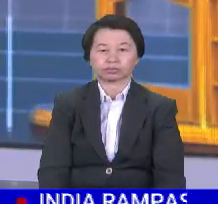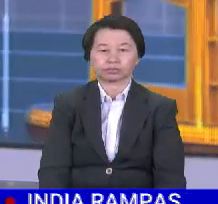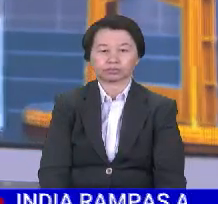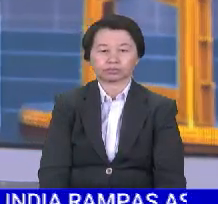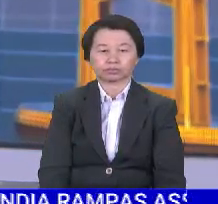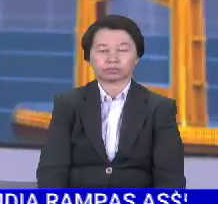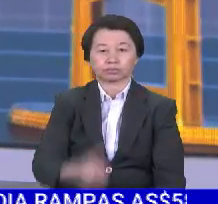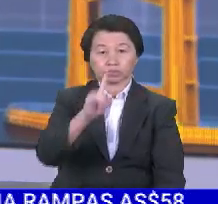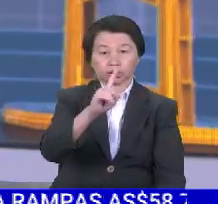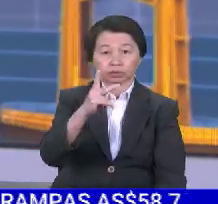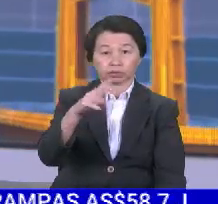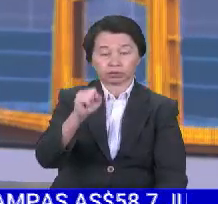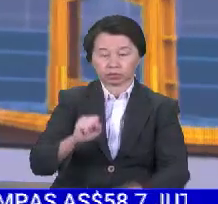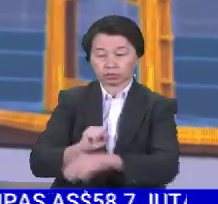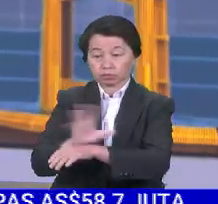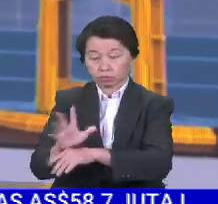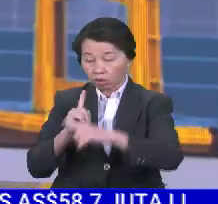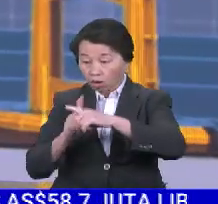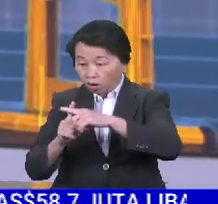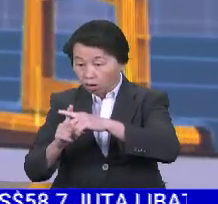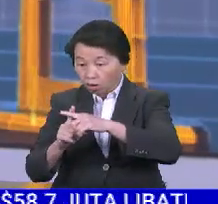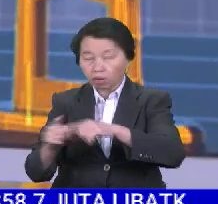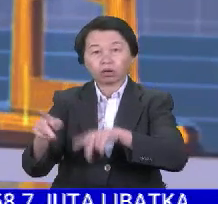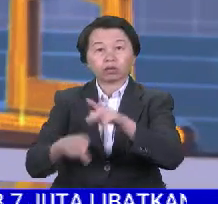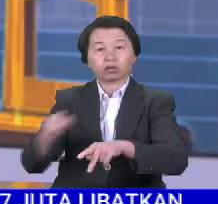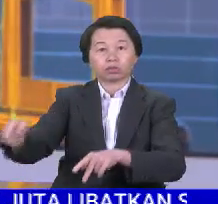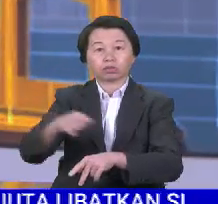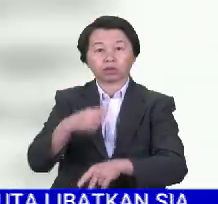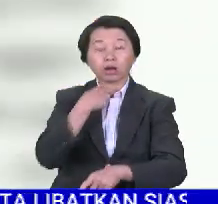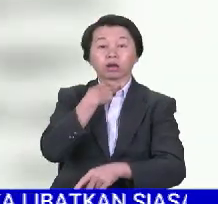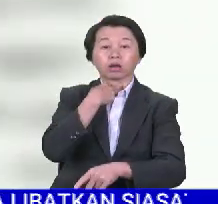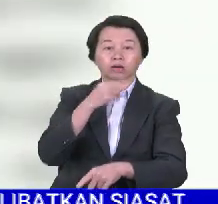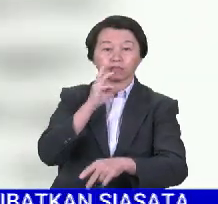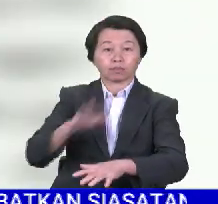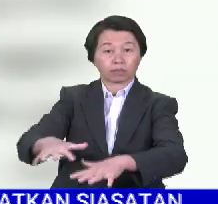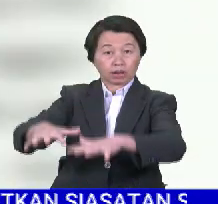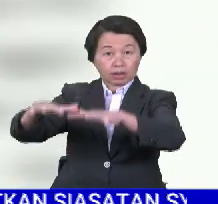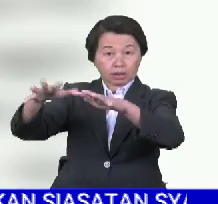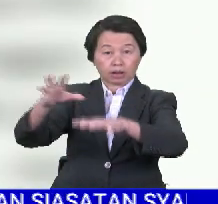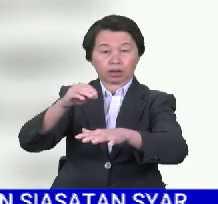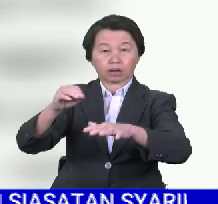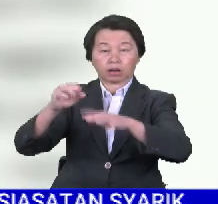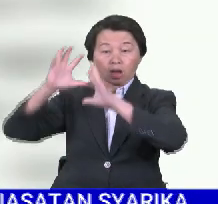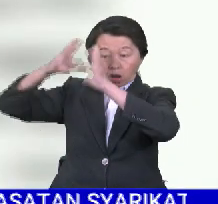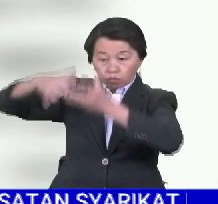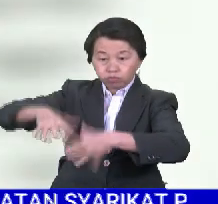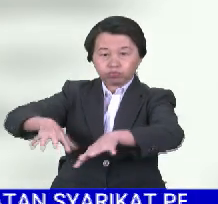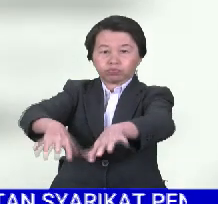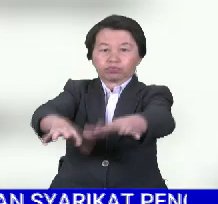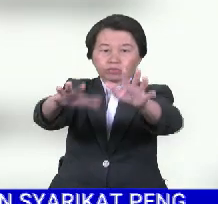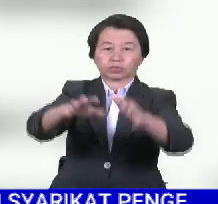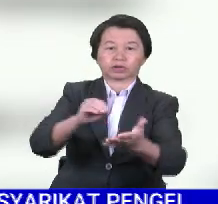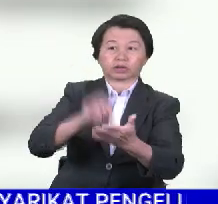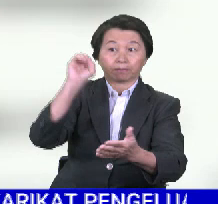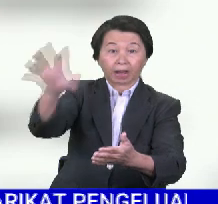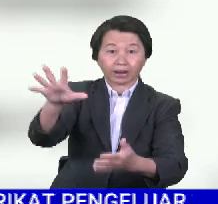Baik, satu kes positif COVID-19 dikesan dalam kalangan penduduk yang terjejas akibat banjir dan fenomena kepala air di